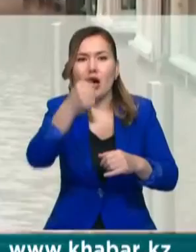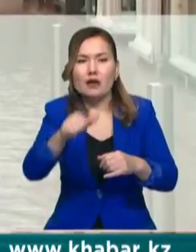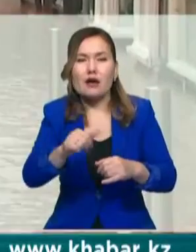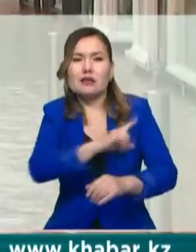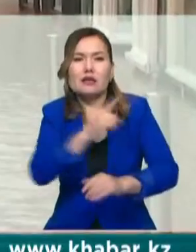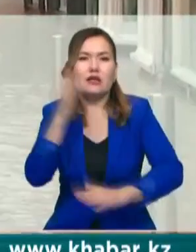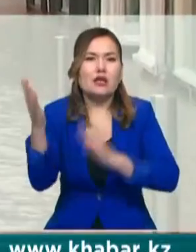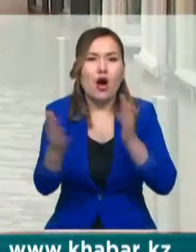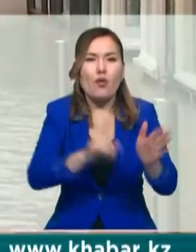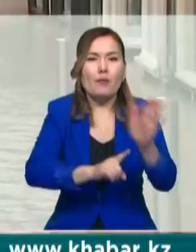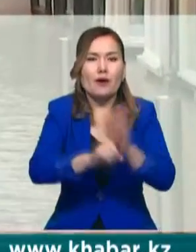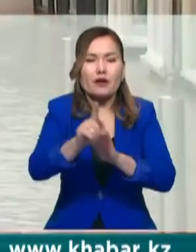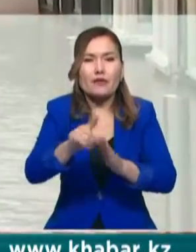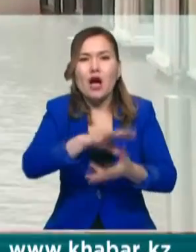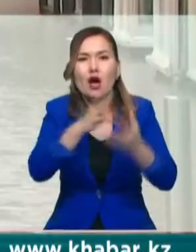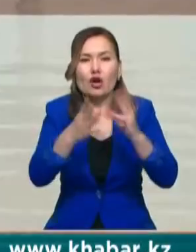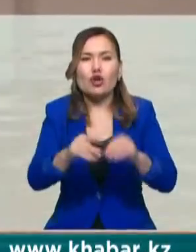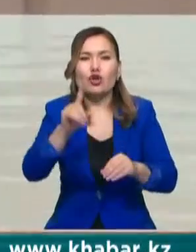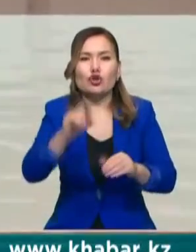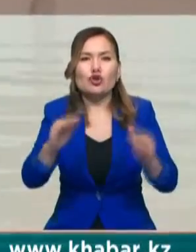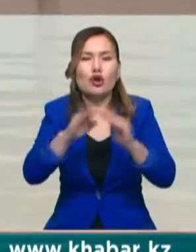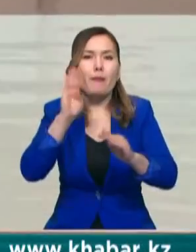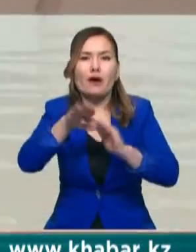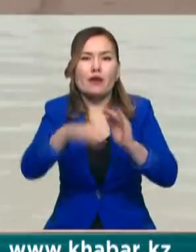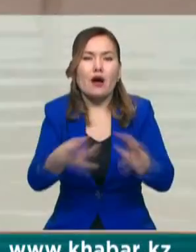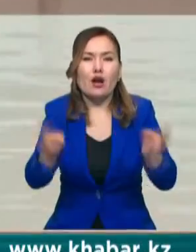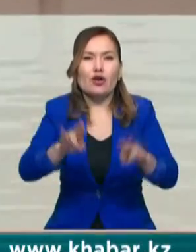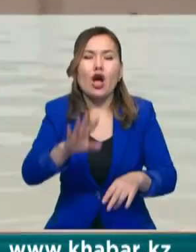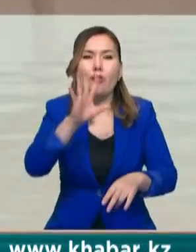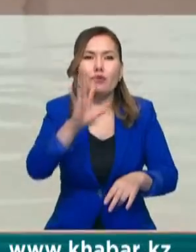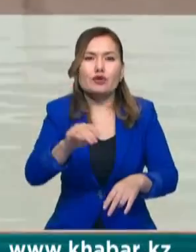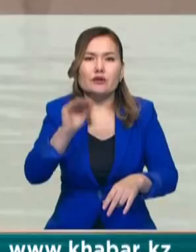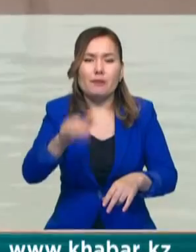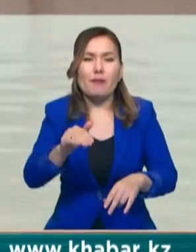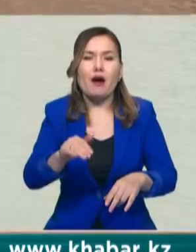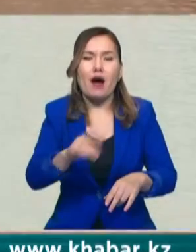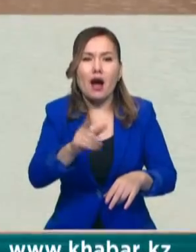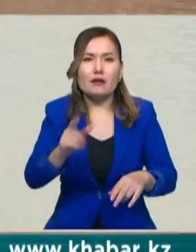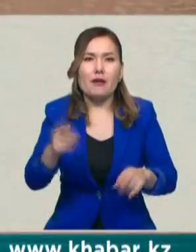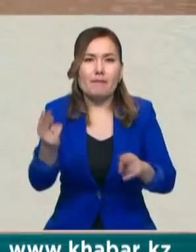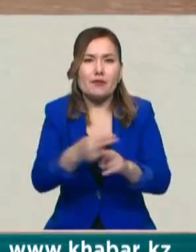соққан еді. Салдарынан жүздеген үйді су басып, 500 мыңдай тұрғын жарықсыз қалды.